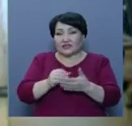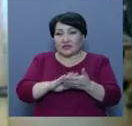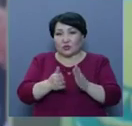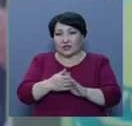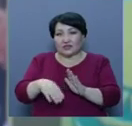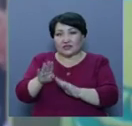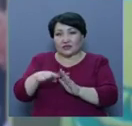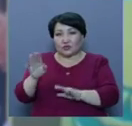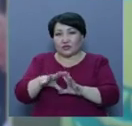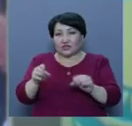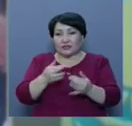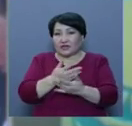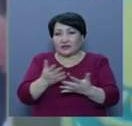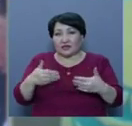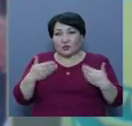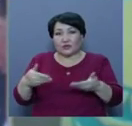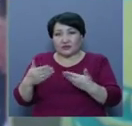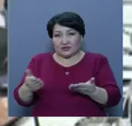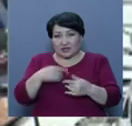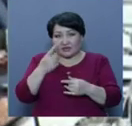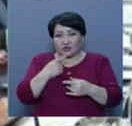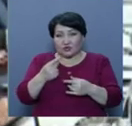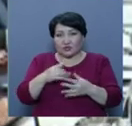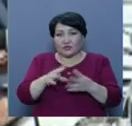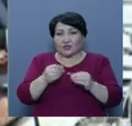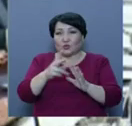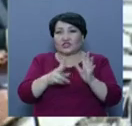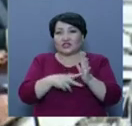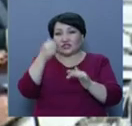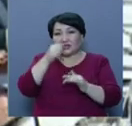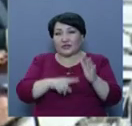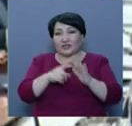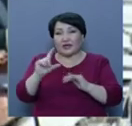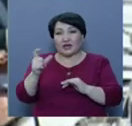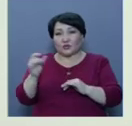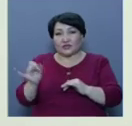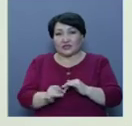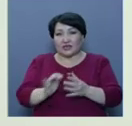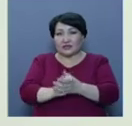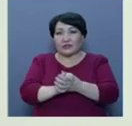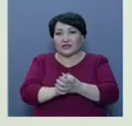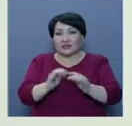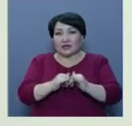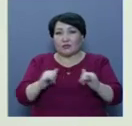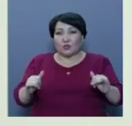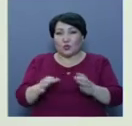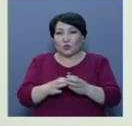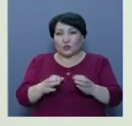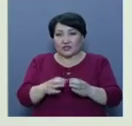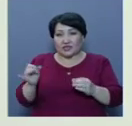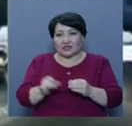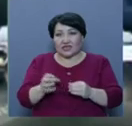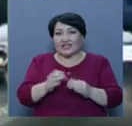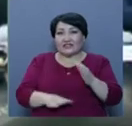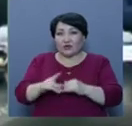бойынша бірқатар ұсыныстар айтты. Соның бірі 2017 жылдан бастап экономикалық және ынтымақтастық даму ұйымы және Еуропалық